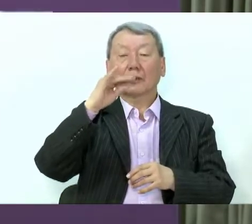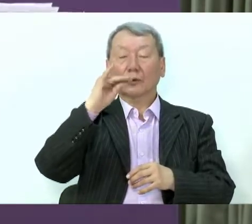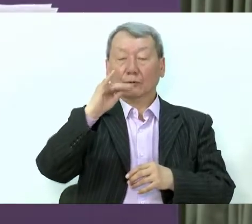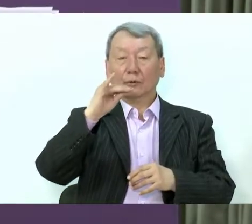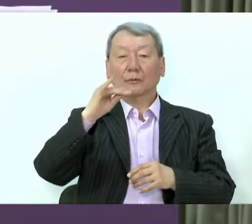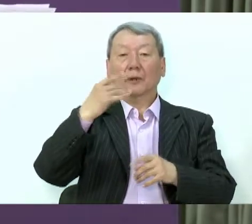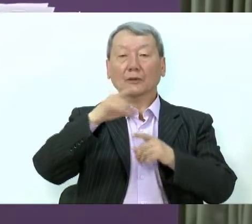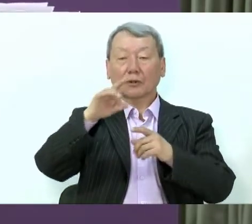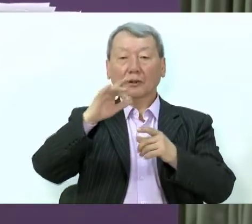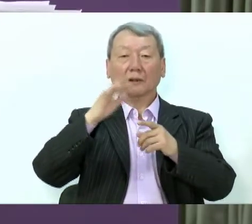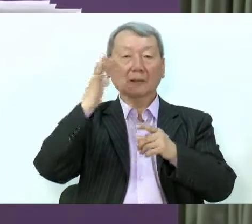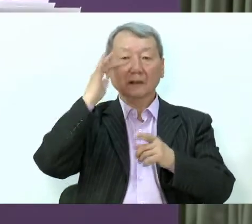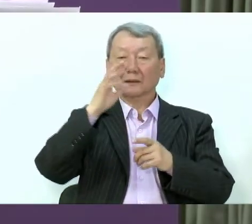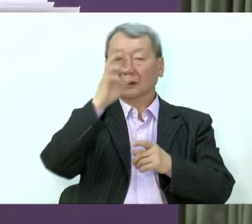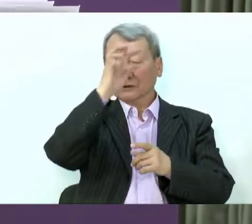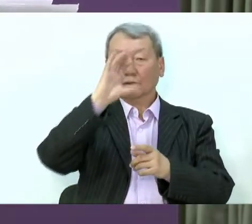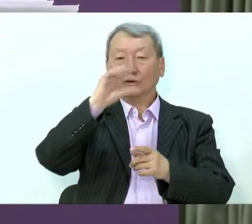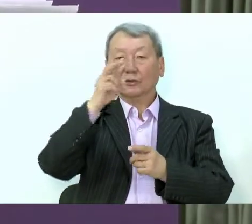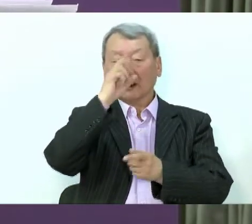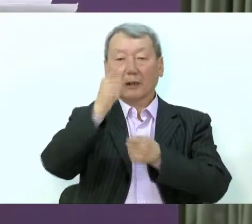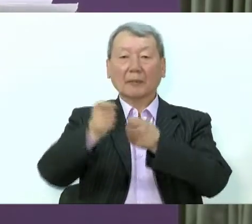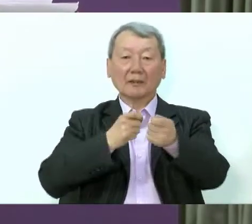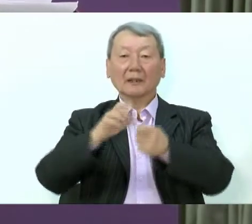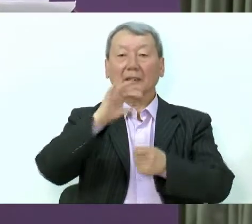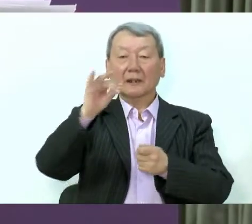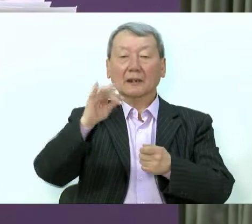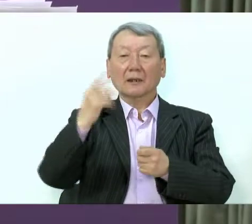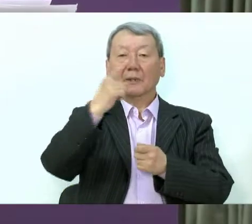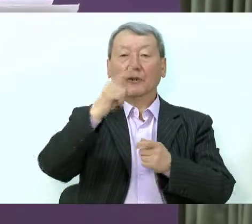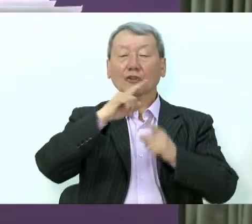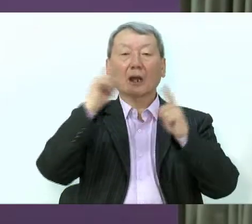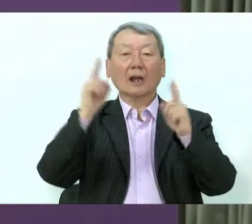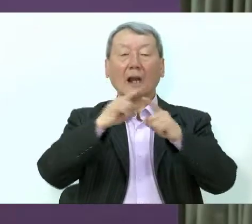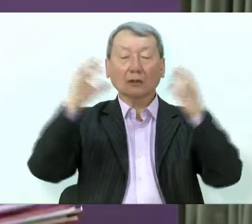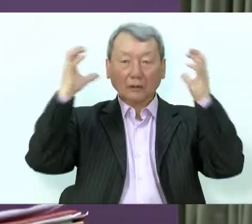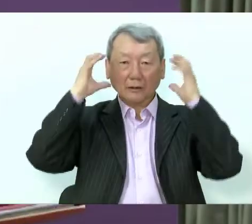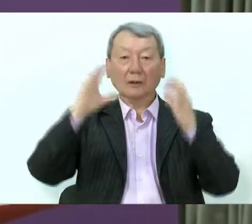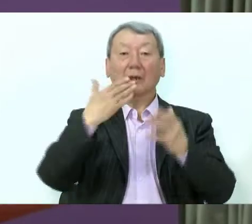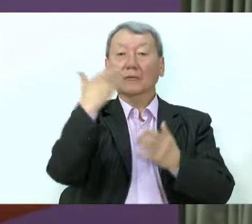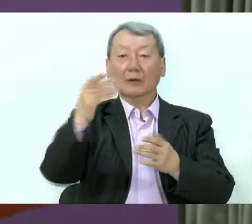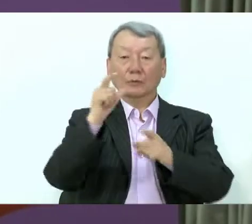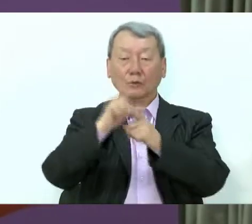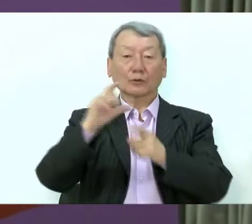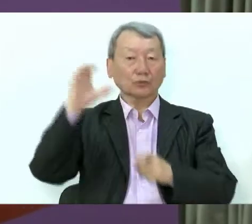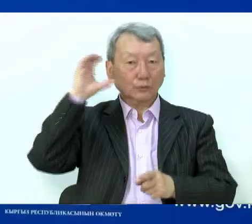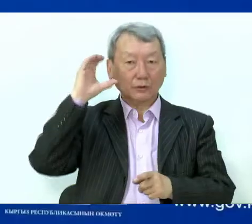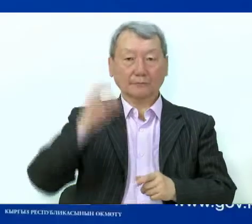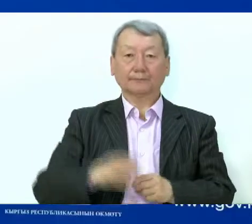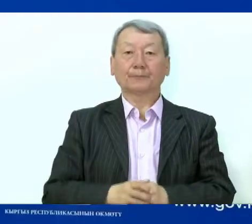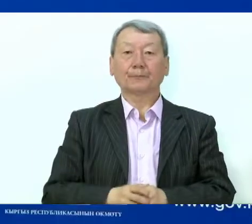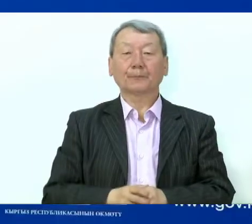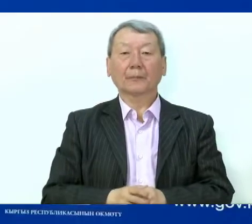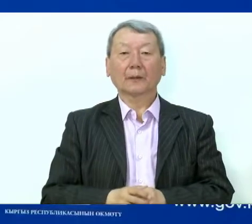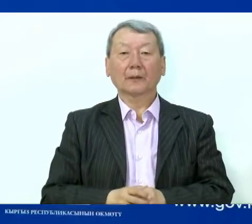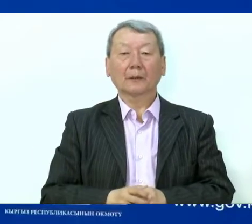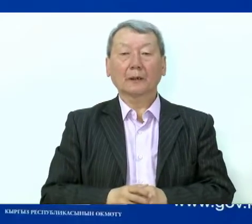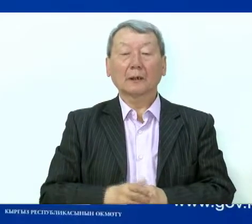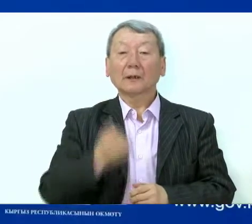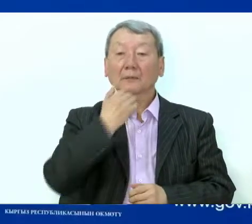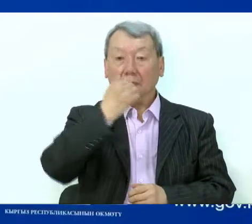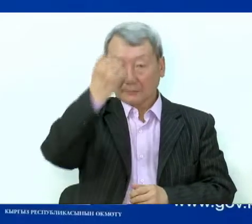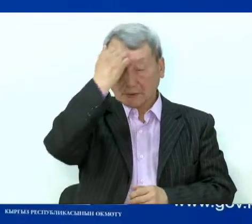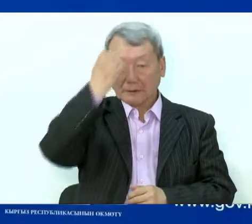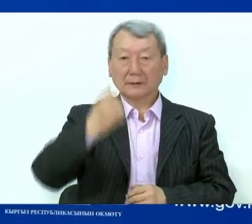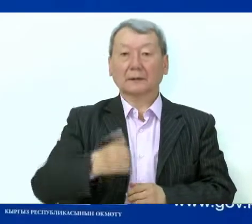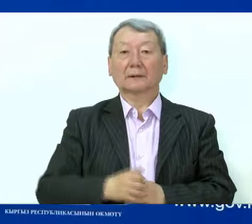на страницах Кыргыз Өкмөтү, социальное правительство и Биринчи радио. Алмазбек Кадырмаевич, вам слово. Рахмат,